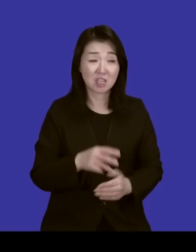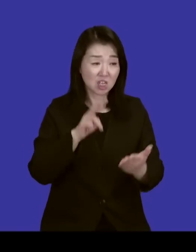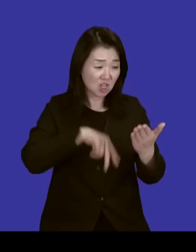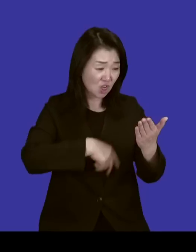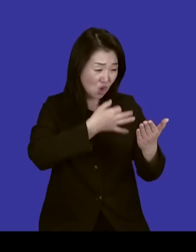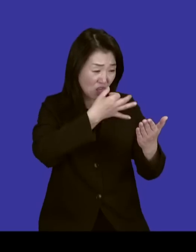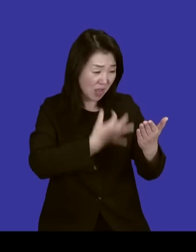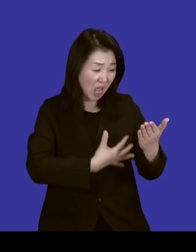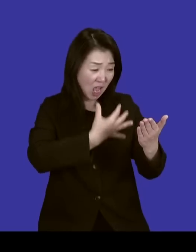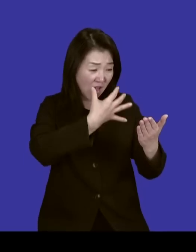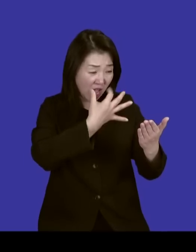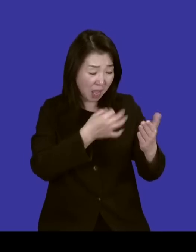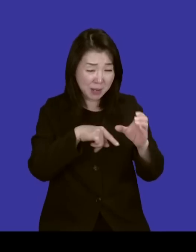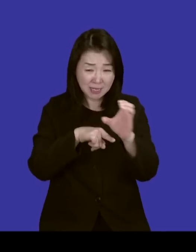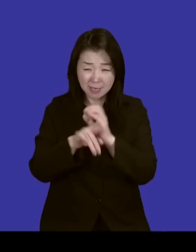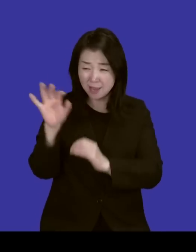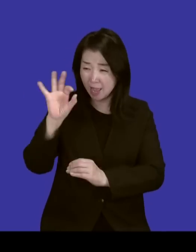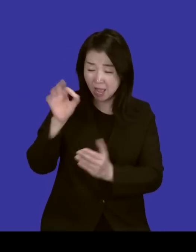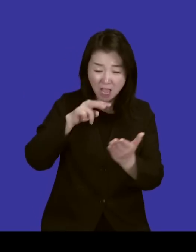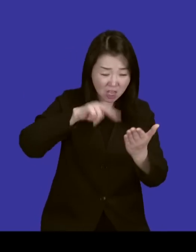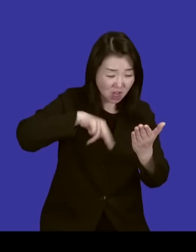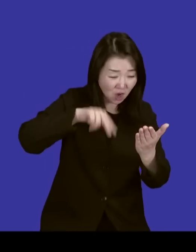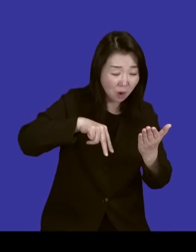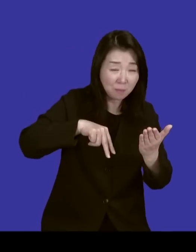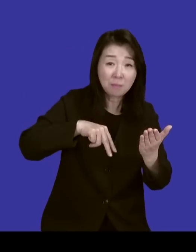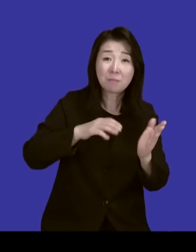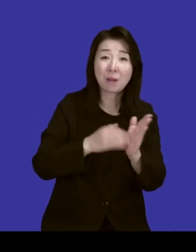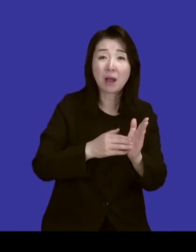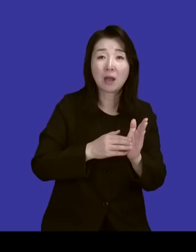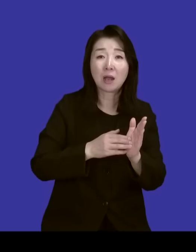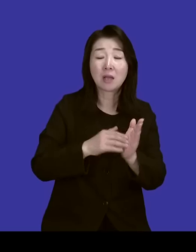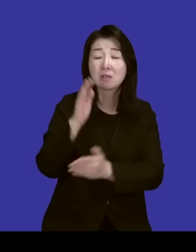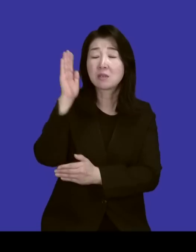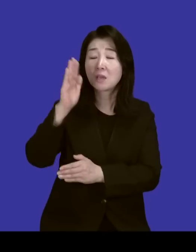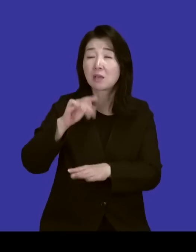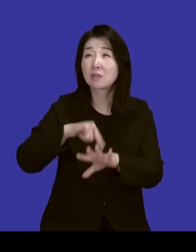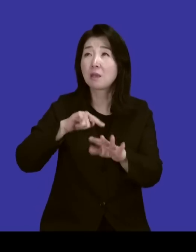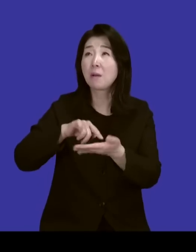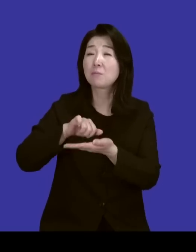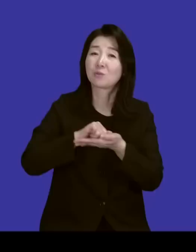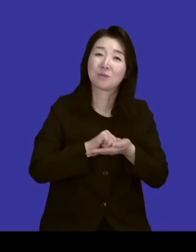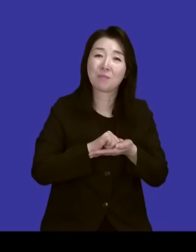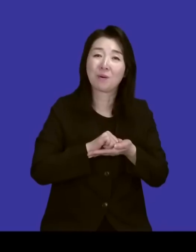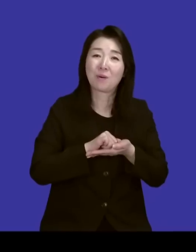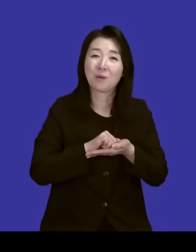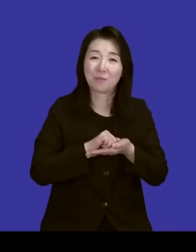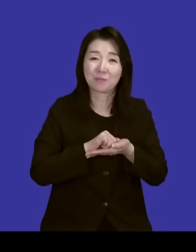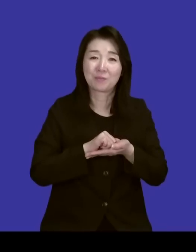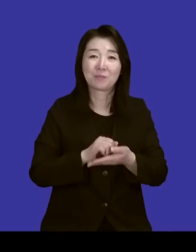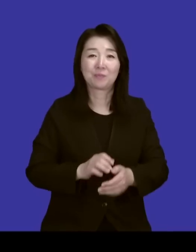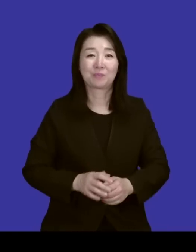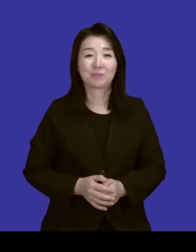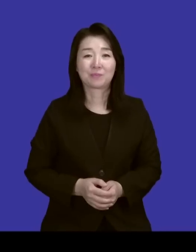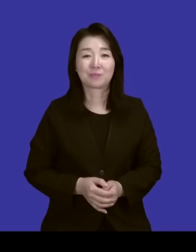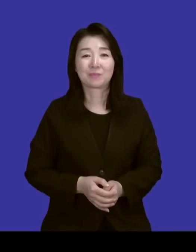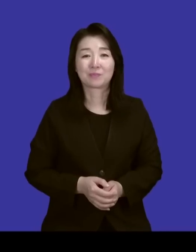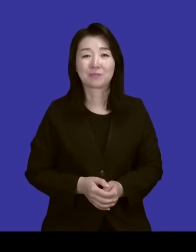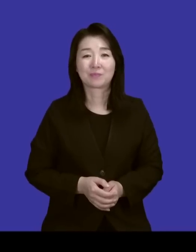때문에 그 스토리가 제 마음에 깊이 확 박혔어요. 네. 철로역정의 스토리가. 예.